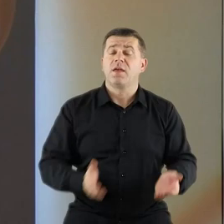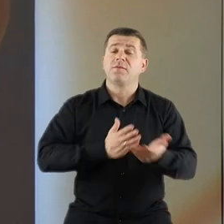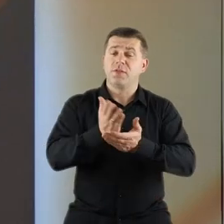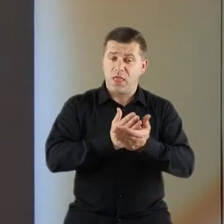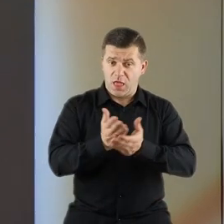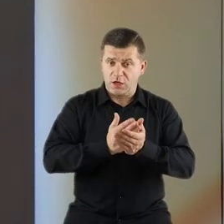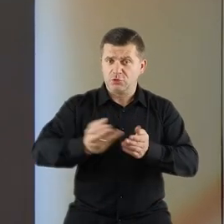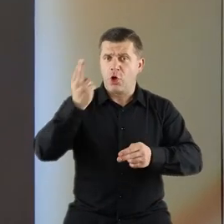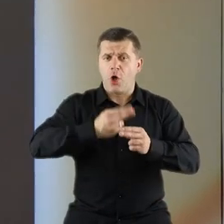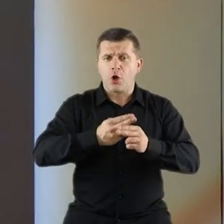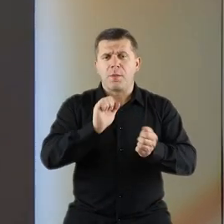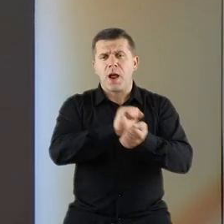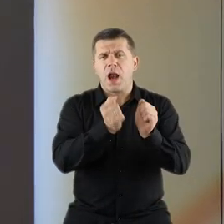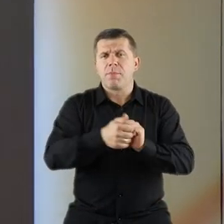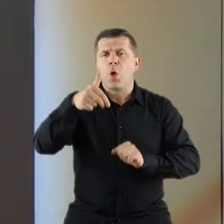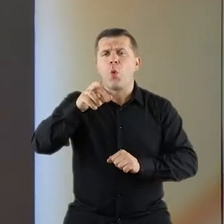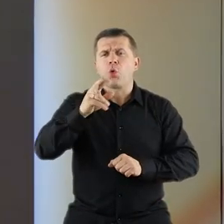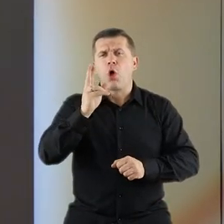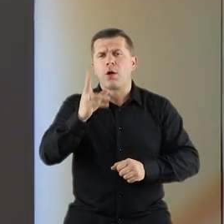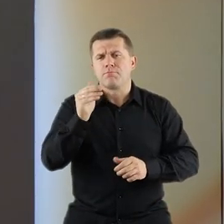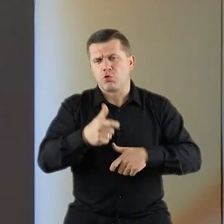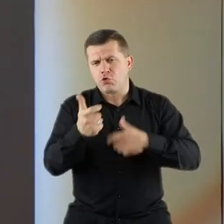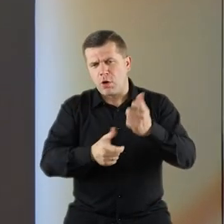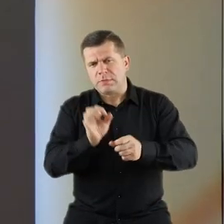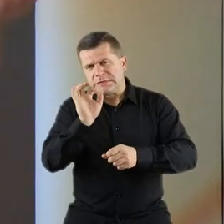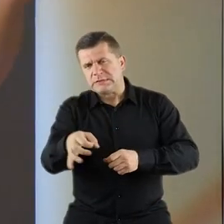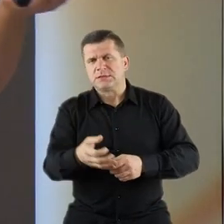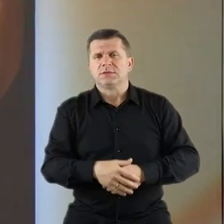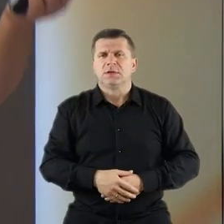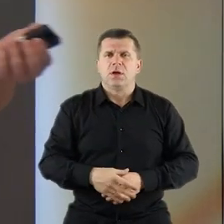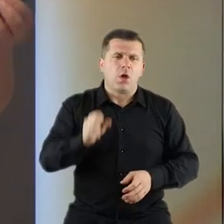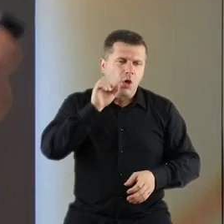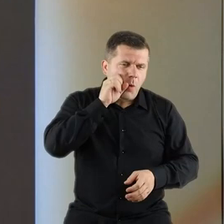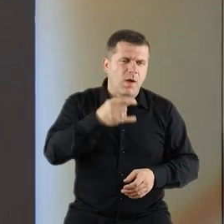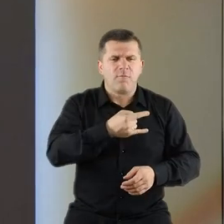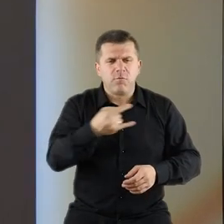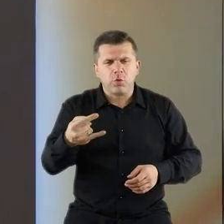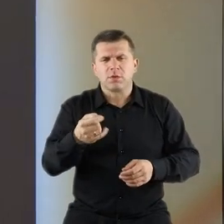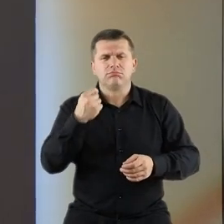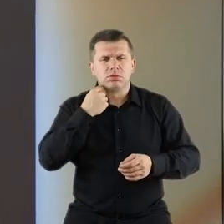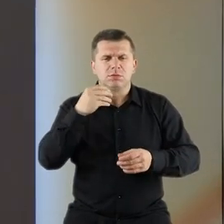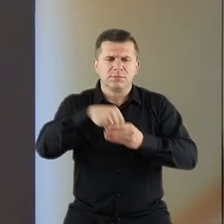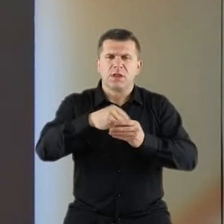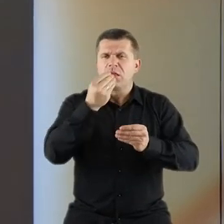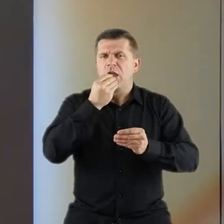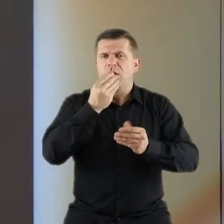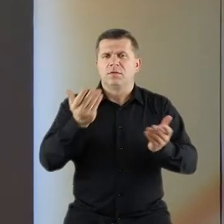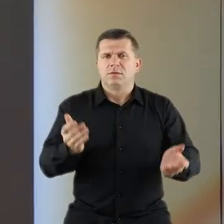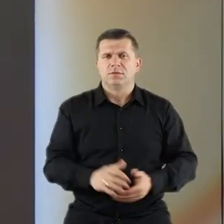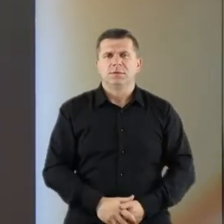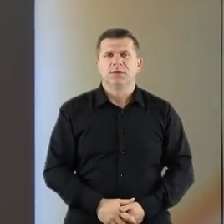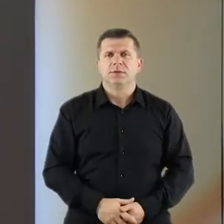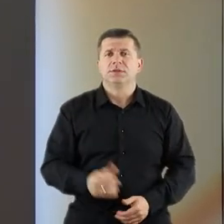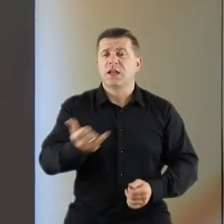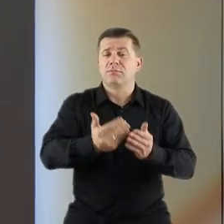wierzą że chorobę lub urok możecie od a zadać wjadę lub napitku fiszce kiełbasie wódce dlatego jedzenie żegna